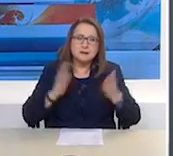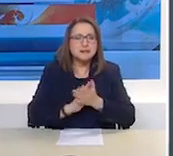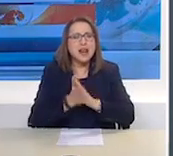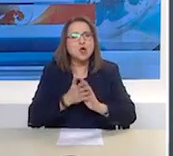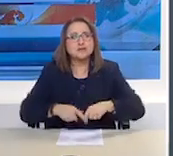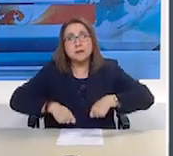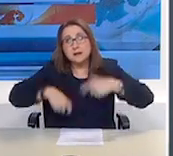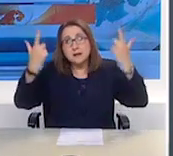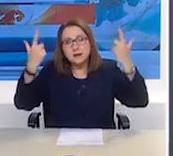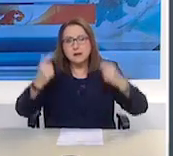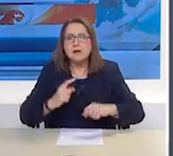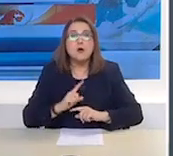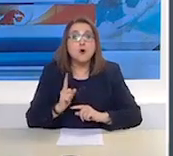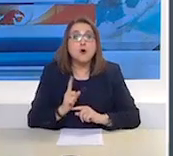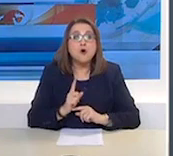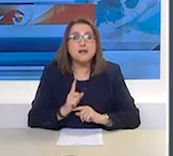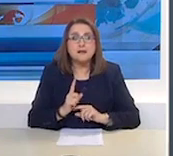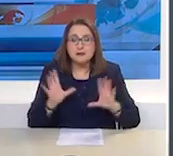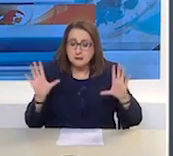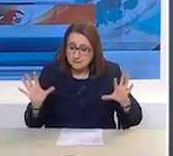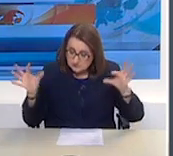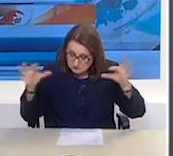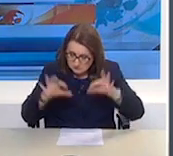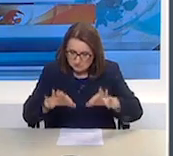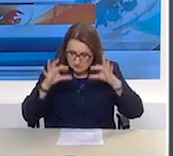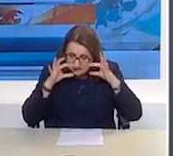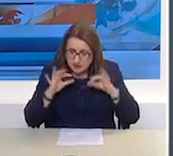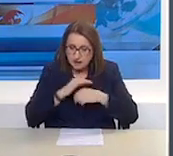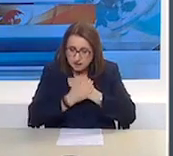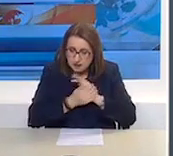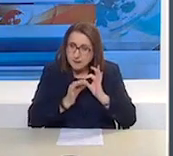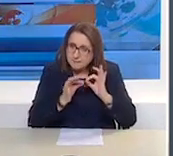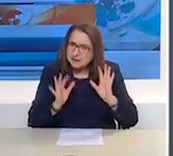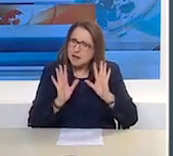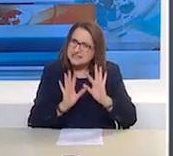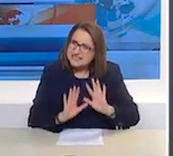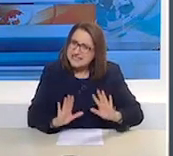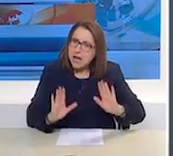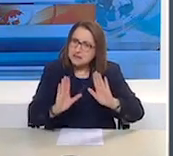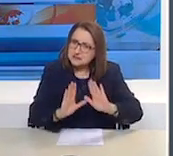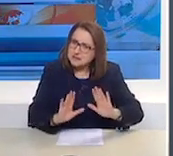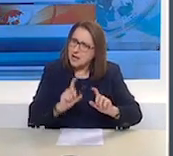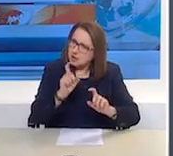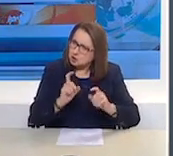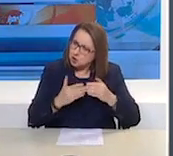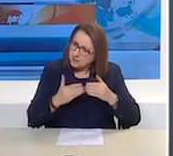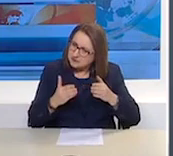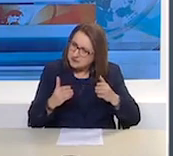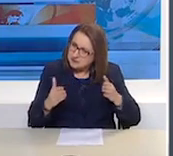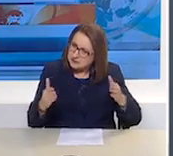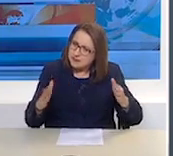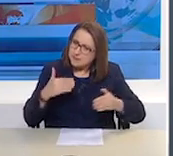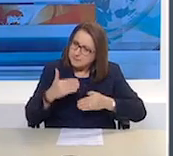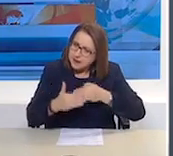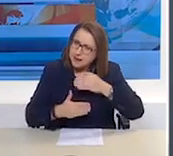κάνουμε και τα μέτρα να τηρούμε και ταυτόχρονα σιγά σιγά η ζωή μας να ανοίγει και να γίνεται πιο προς την καινούργια